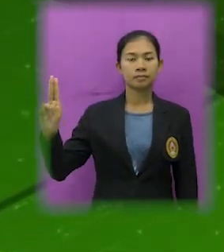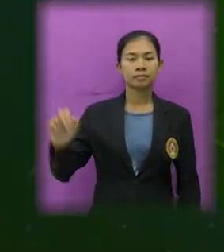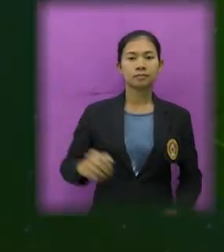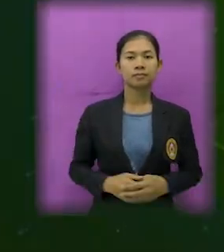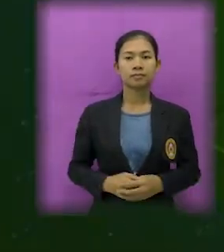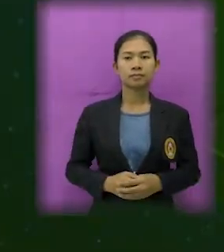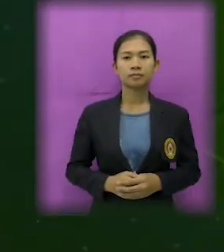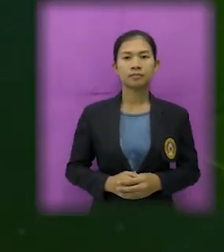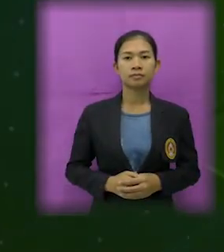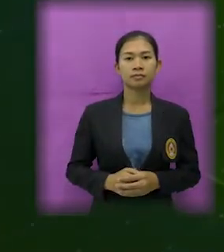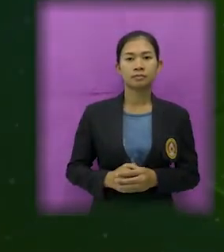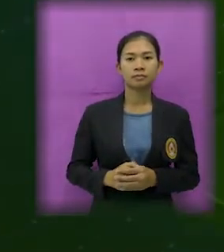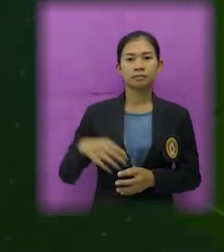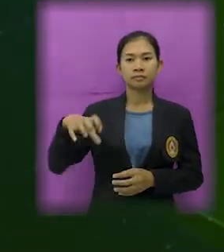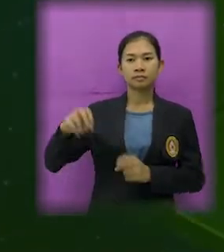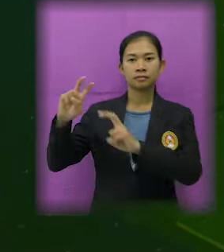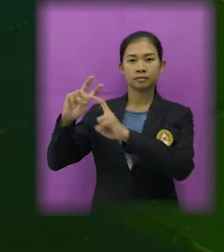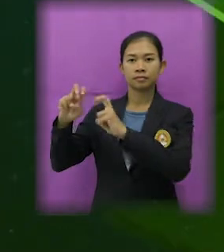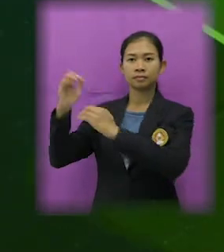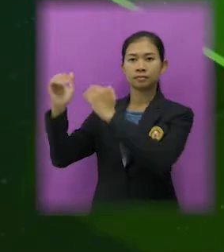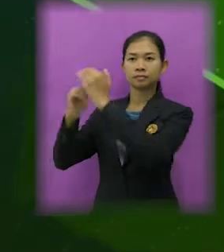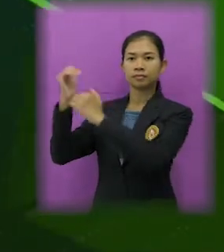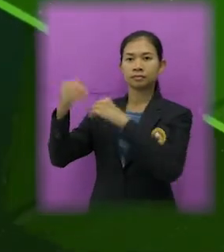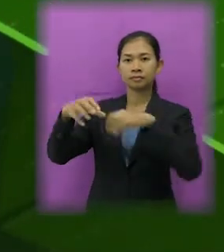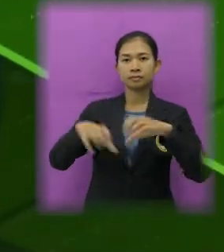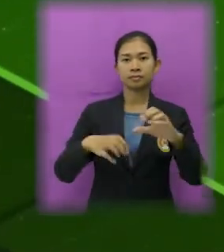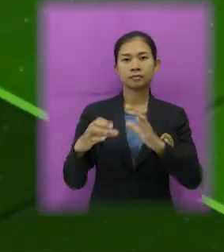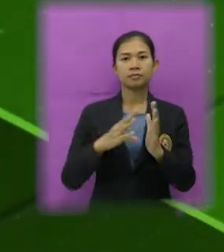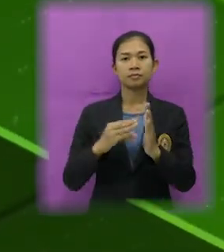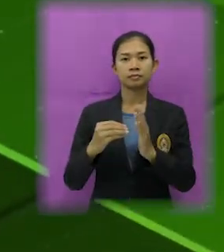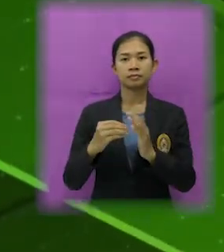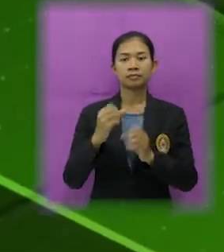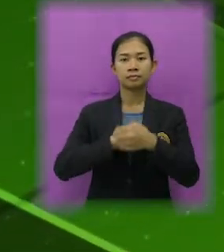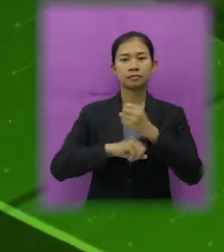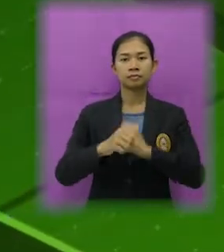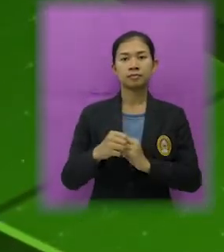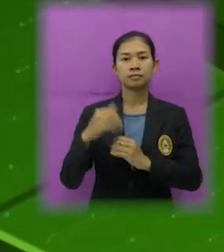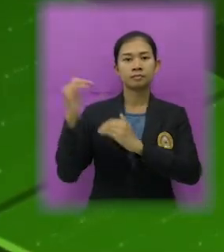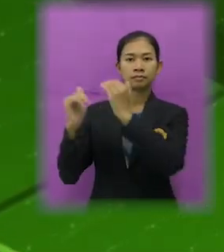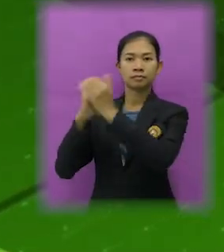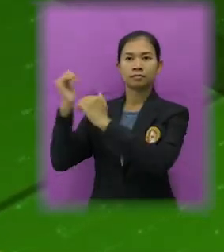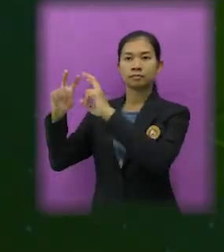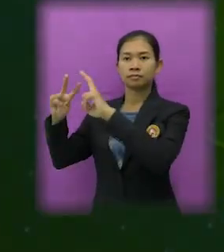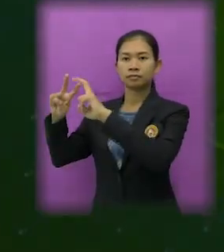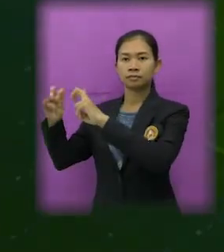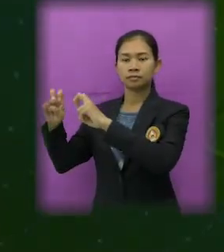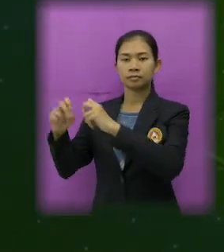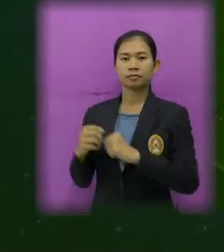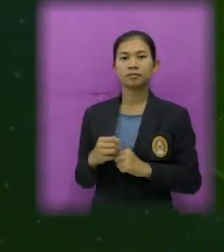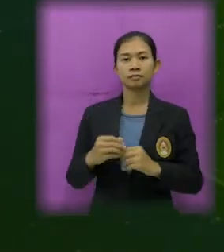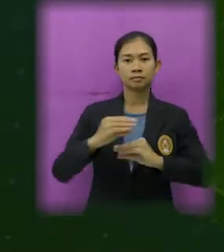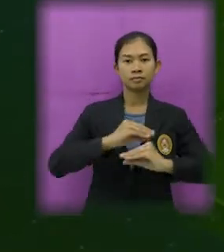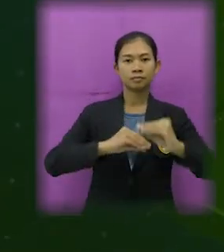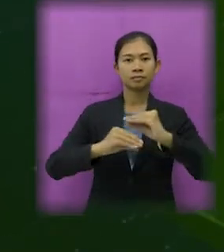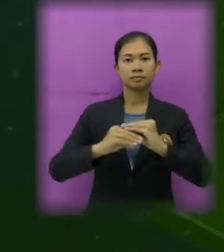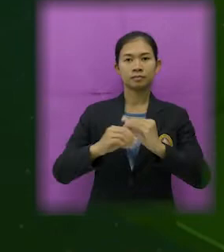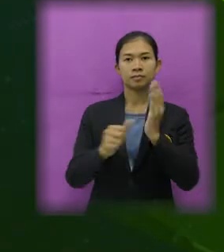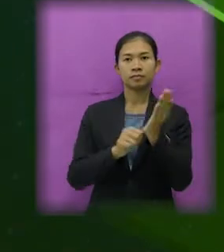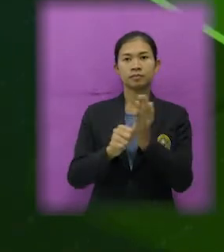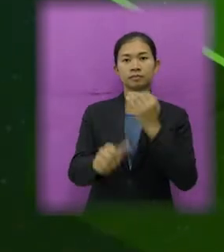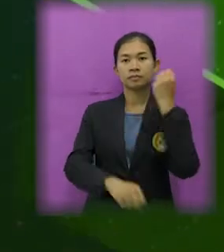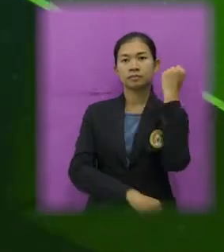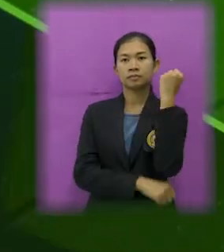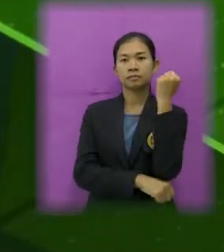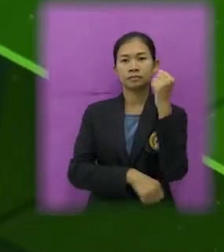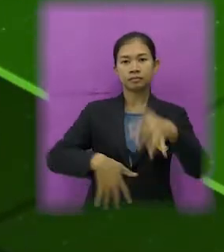กในวันนี้สถาบันวิจัยและพัฒนาจัดอบรมเชิงปฏิบัติการการพัฒนาโจทย์วิจัยภายใต้โครงการแก้ไขความย